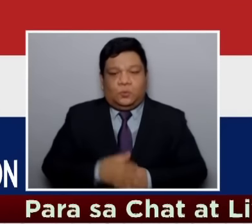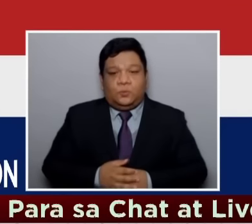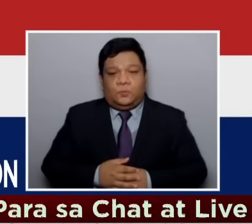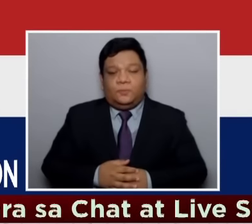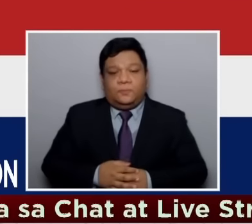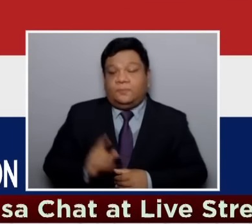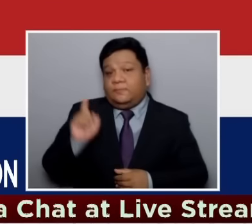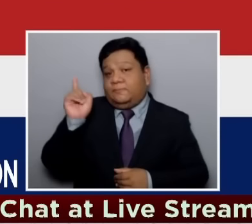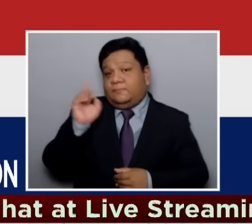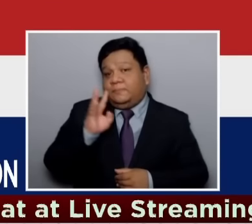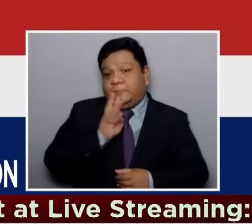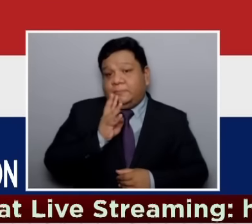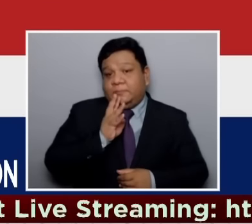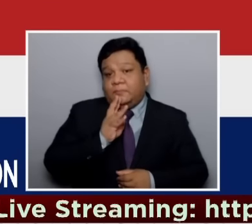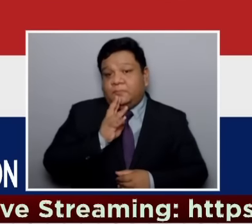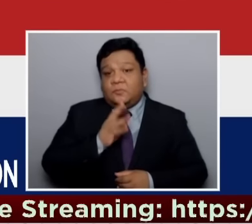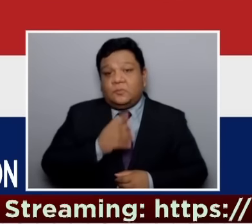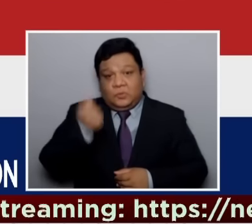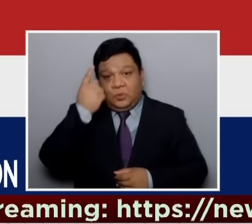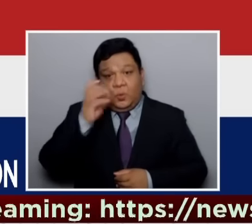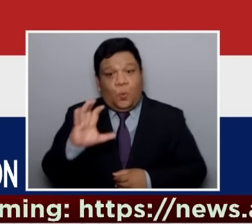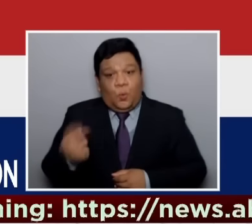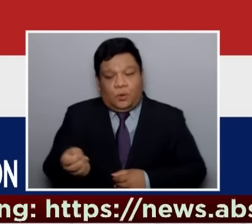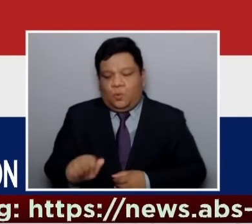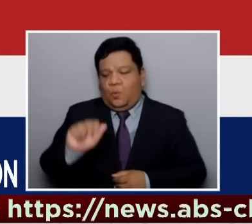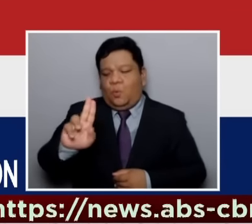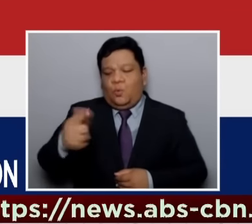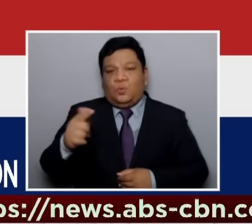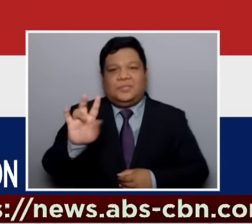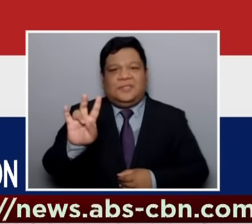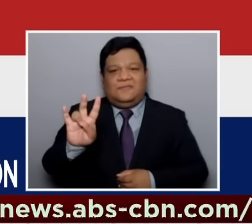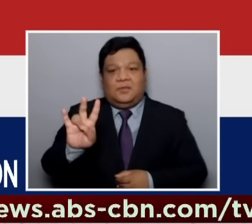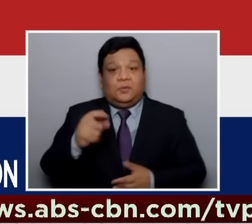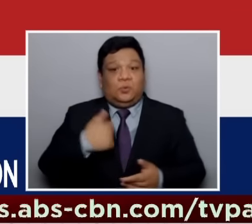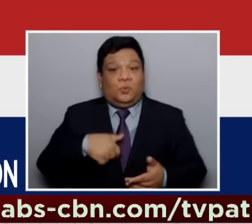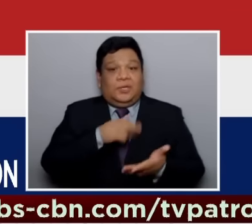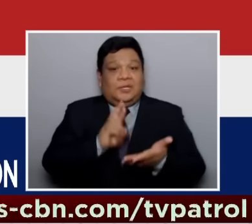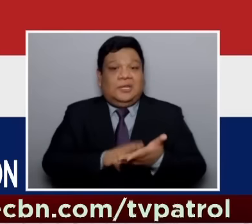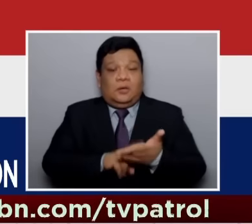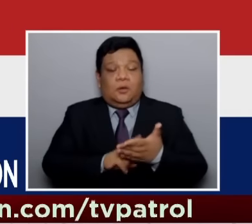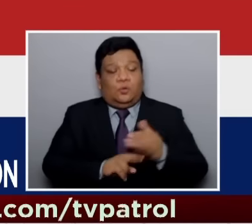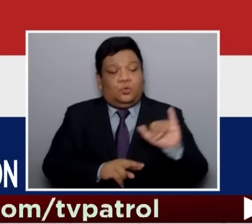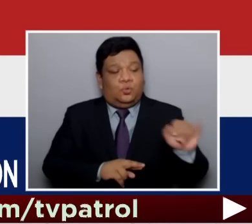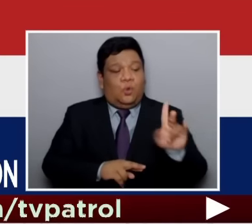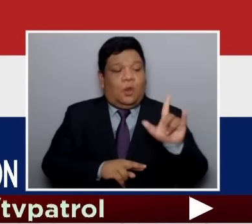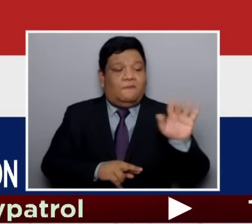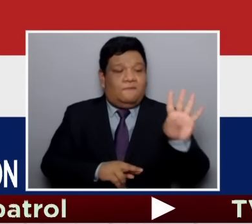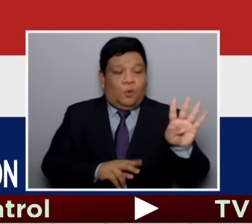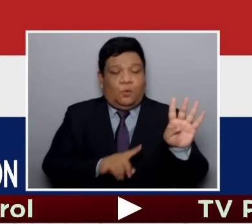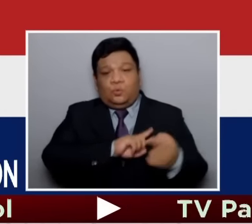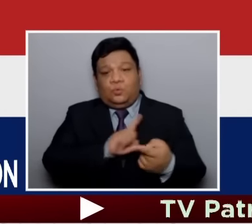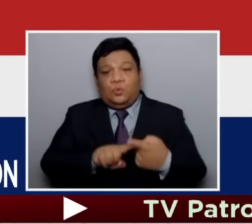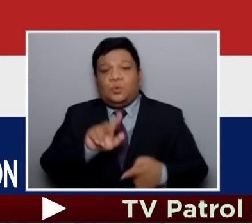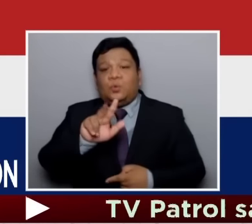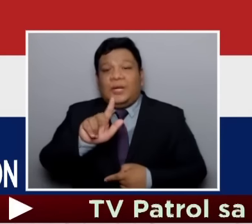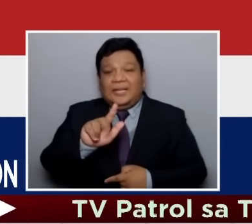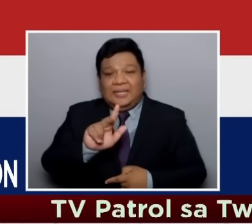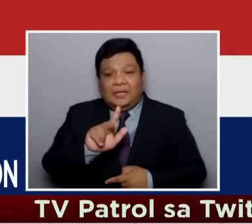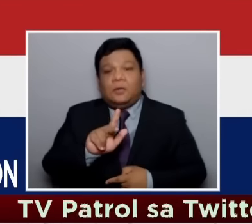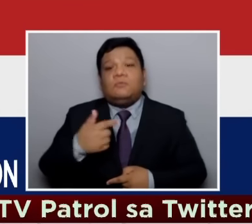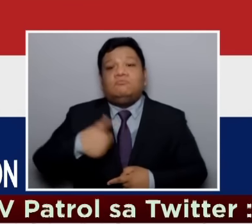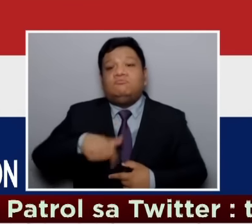Ito po ay pumapatak sa August 7. Kaya nga po ang ating registration lamang ay July 4 to July 23. Ipinapaskil po